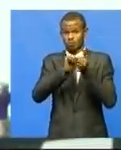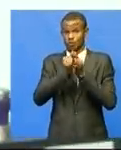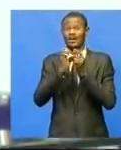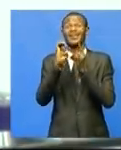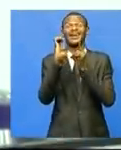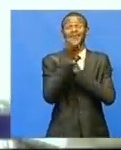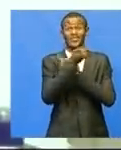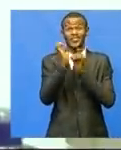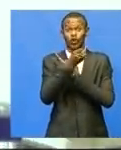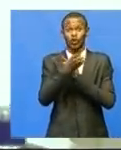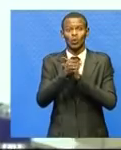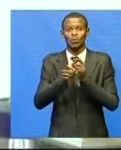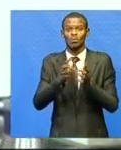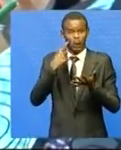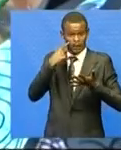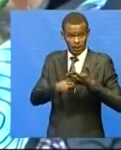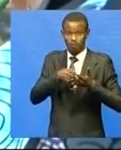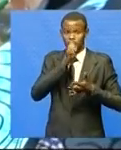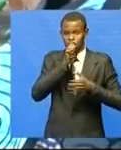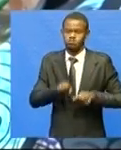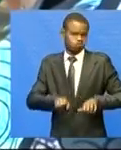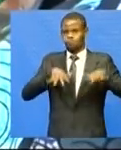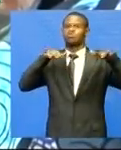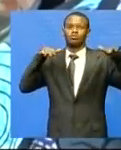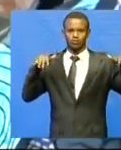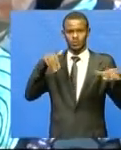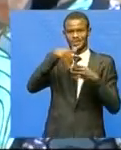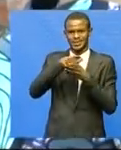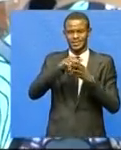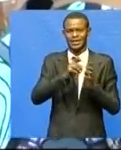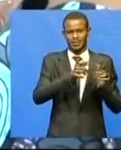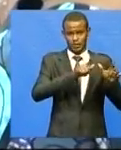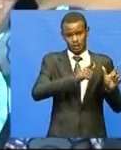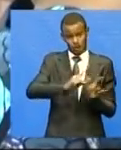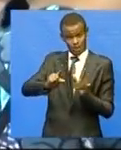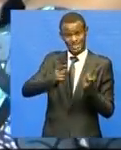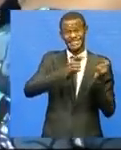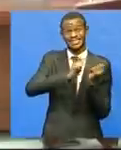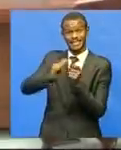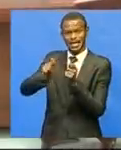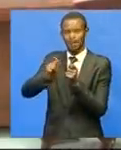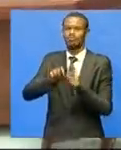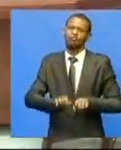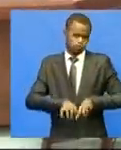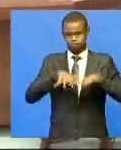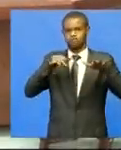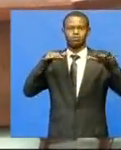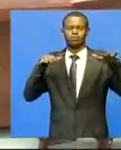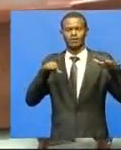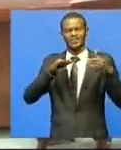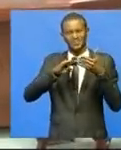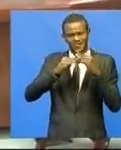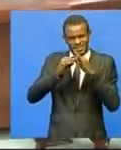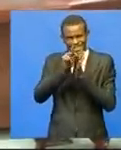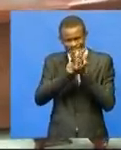rivages du lac Tanganyika, touchant les villes de Kalemie et d'Uvira. Ces inondations sont dues, entre autres, à la